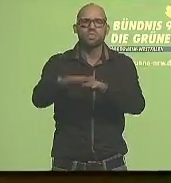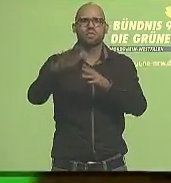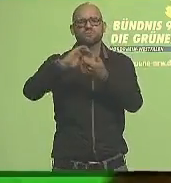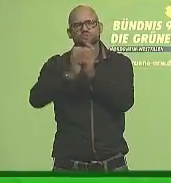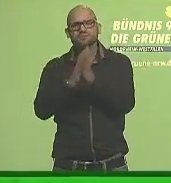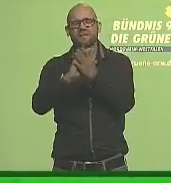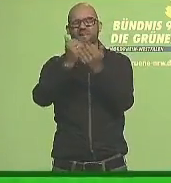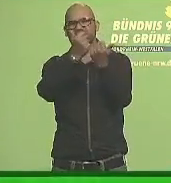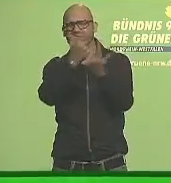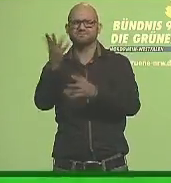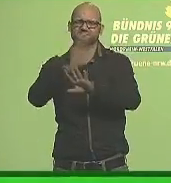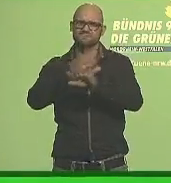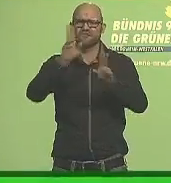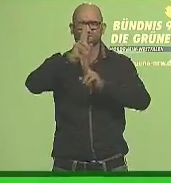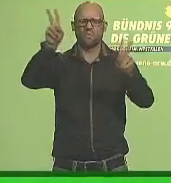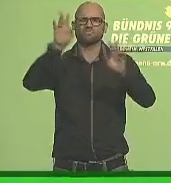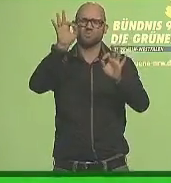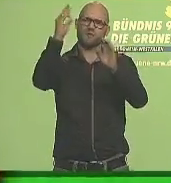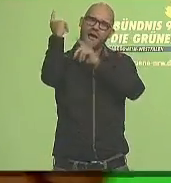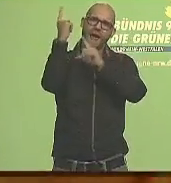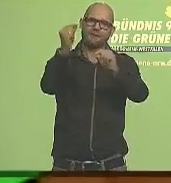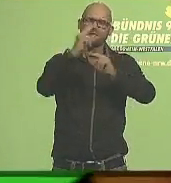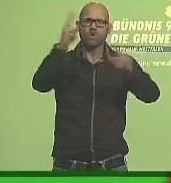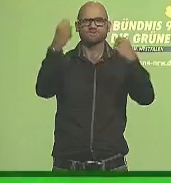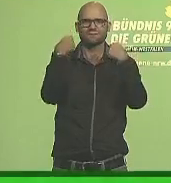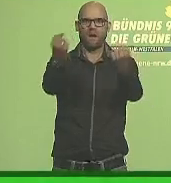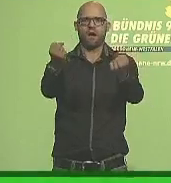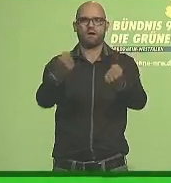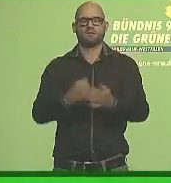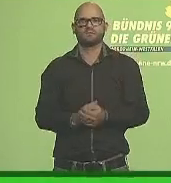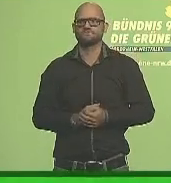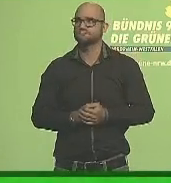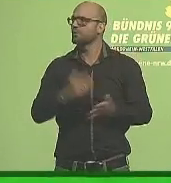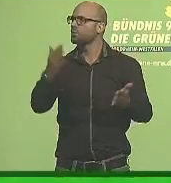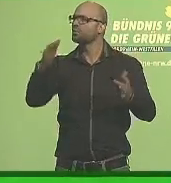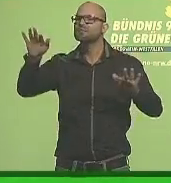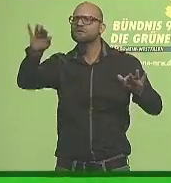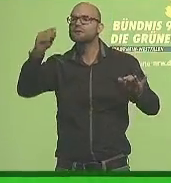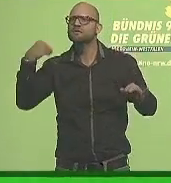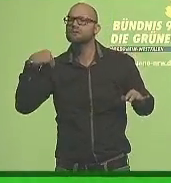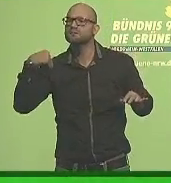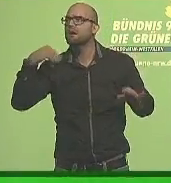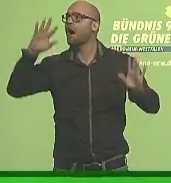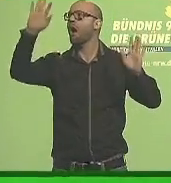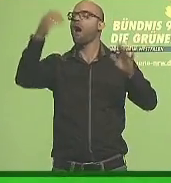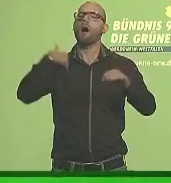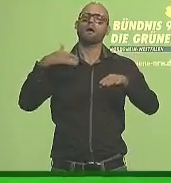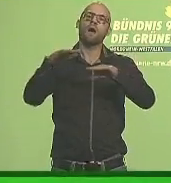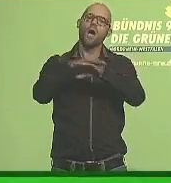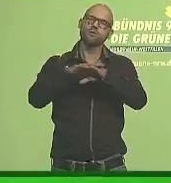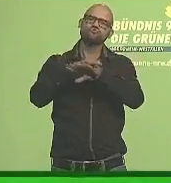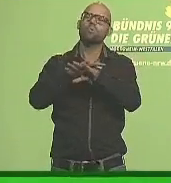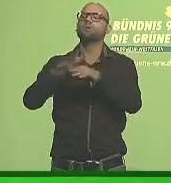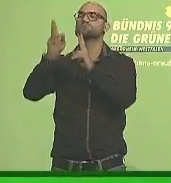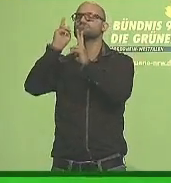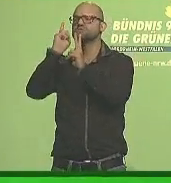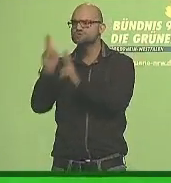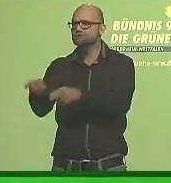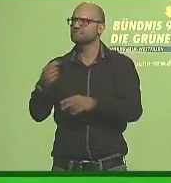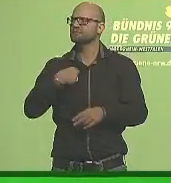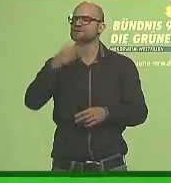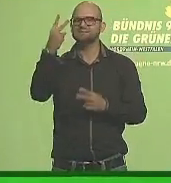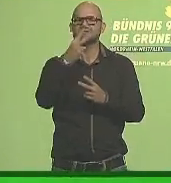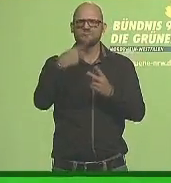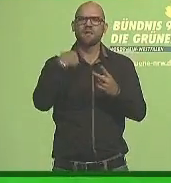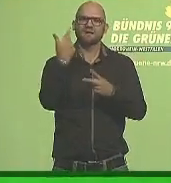zu wünschen. Kommt gut nach Hause und bitte. Ach so, Entschuldigung, du hast recht, ich habe das zweimal gemacht, aber